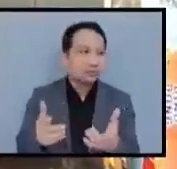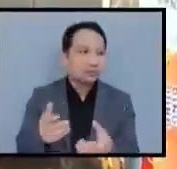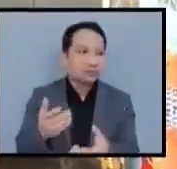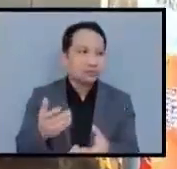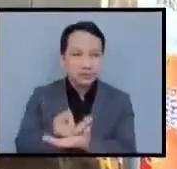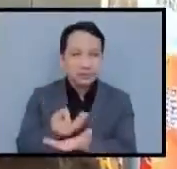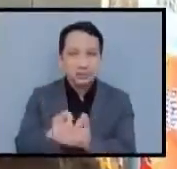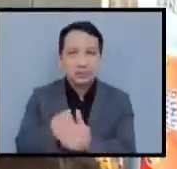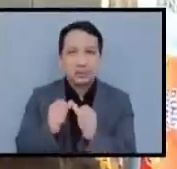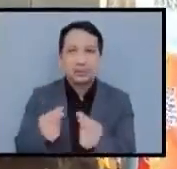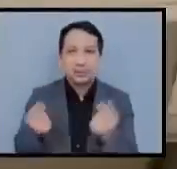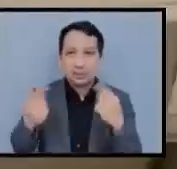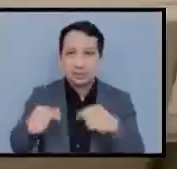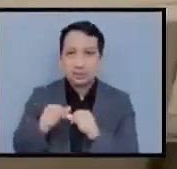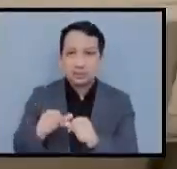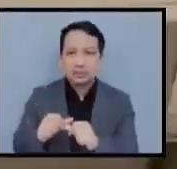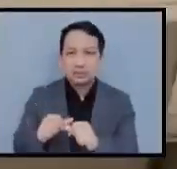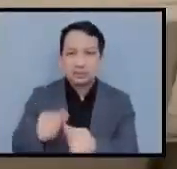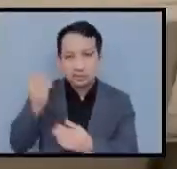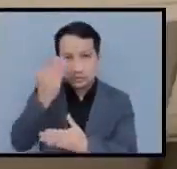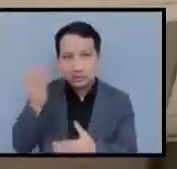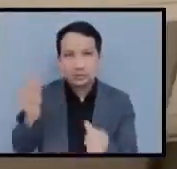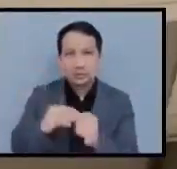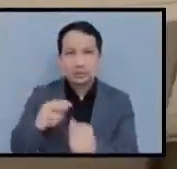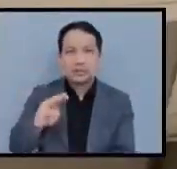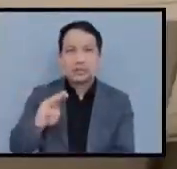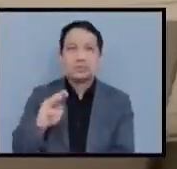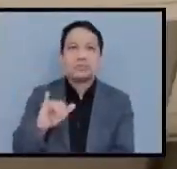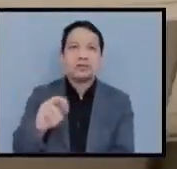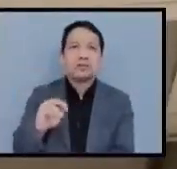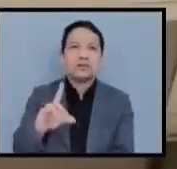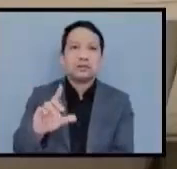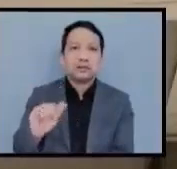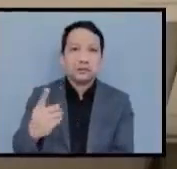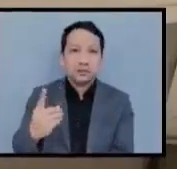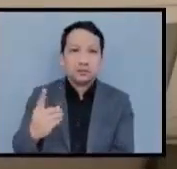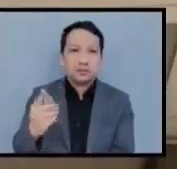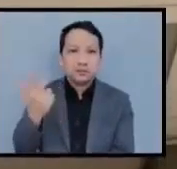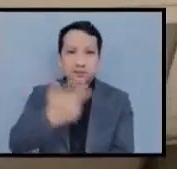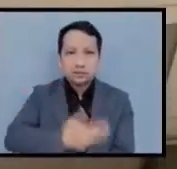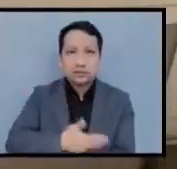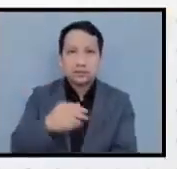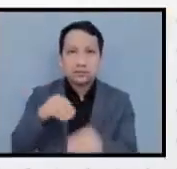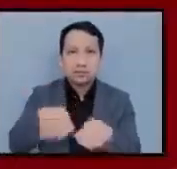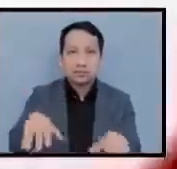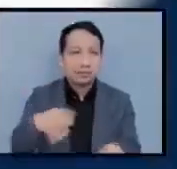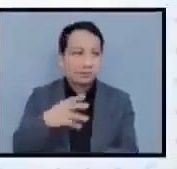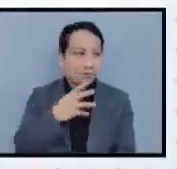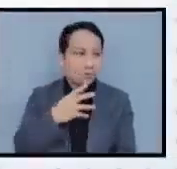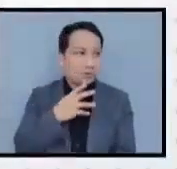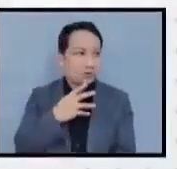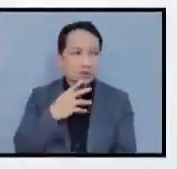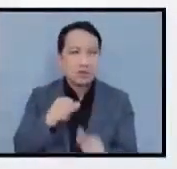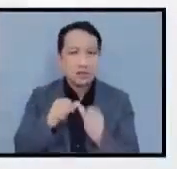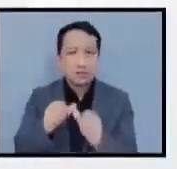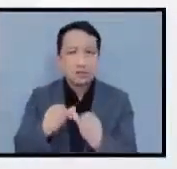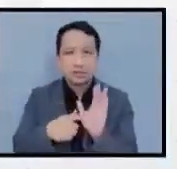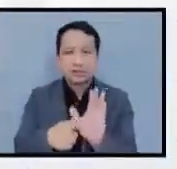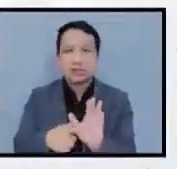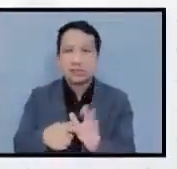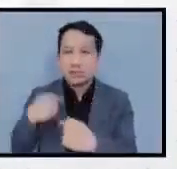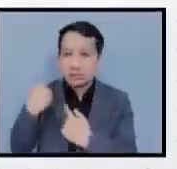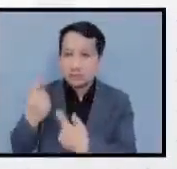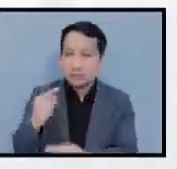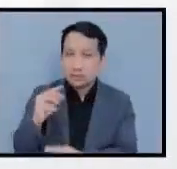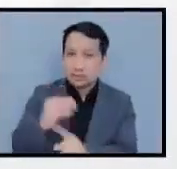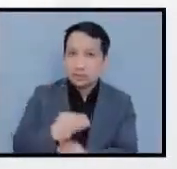mangyayari. Abiso kasi ng Maynilad, halos tatlong araw na mawawala ng supply ng tubig. Simula March 5,